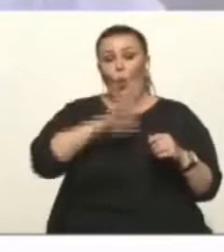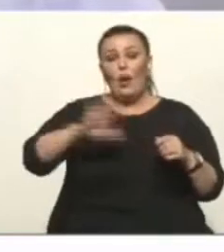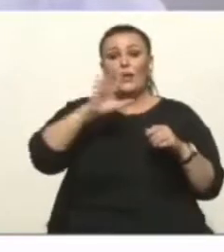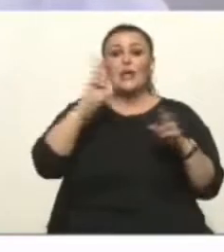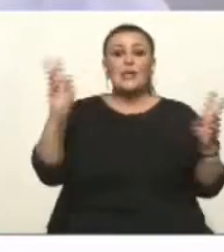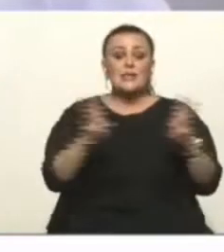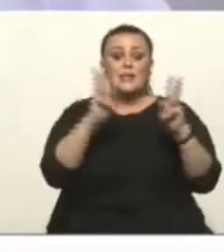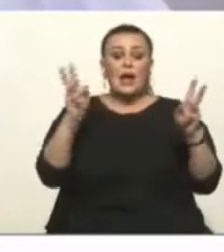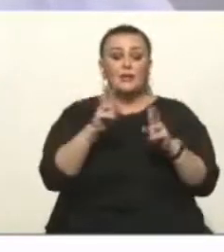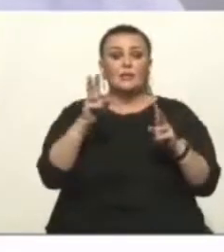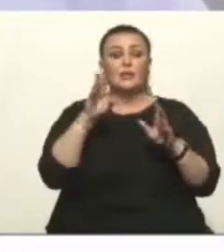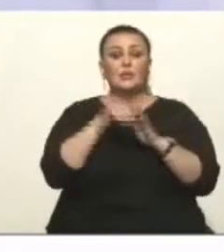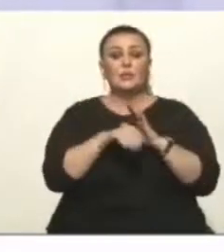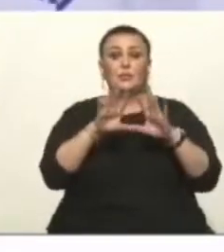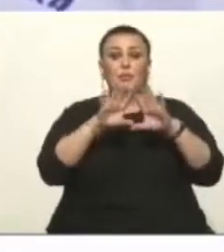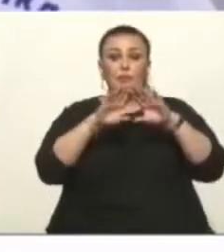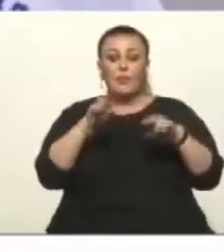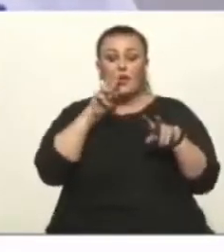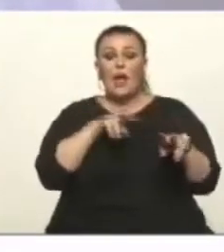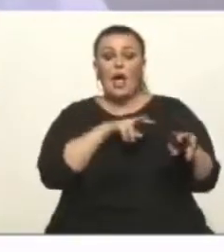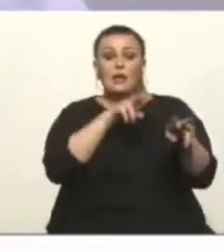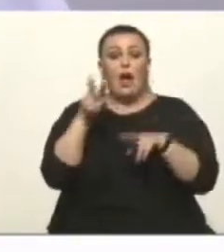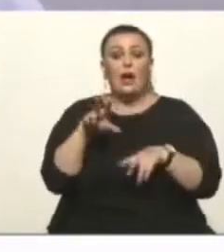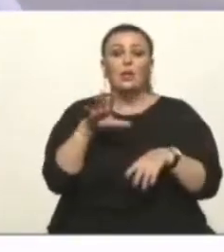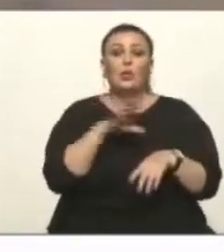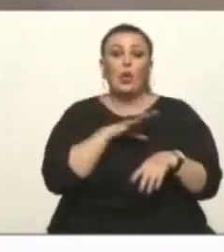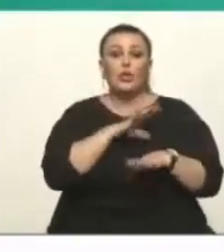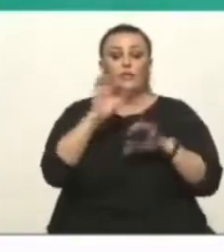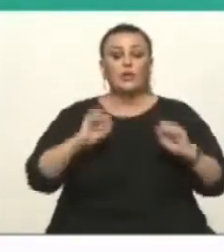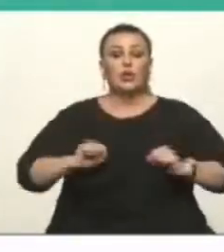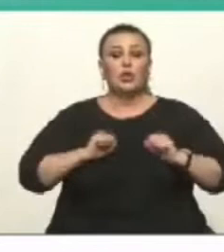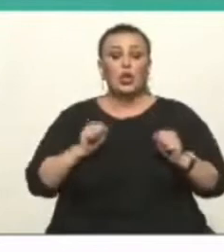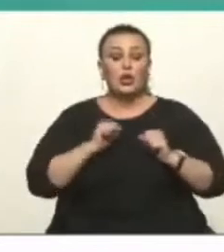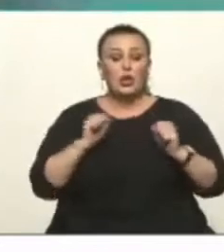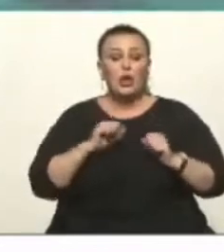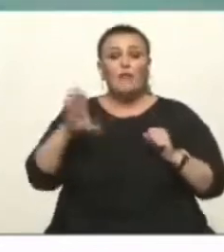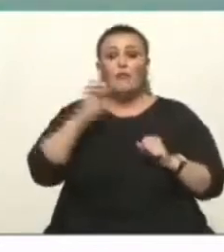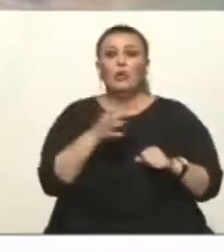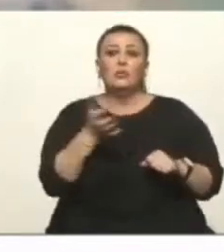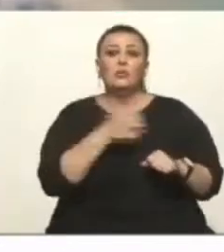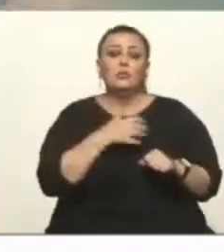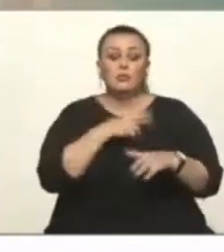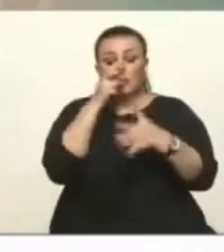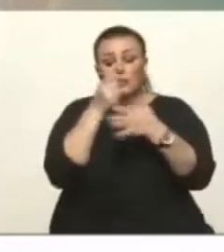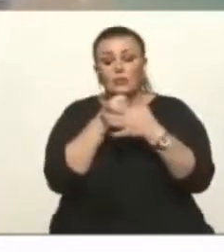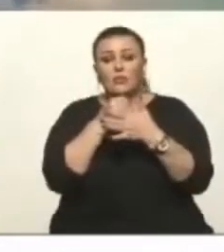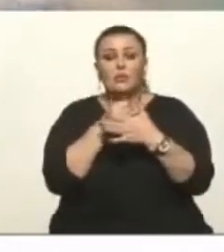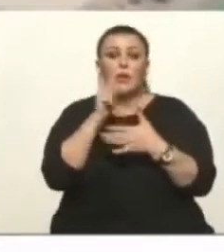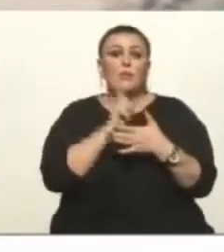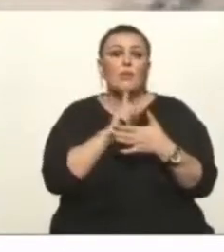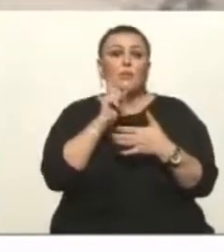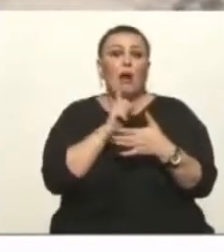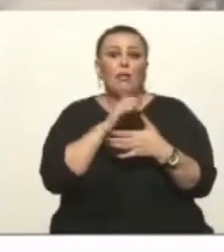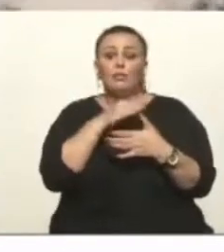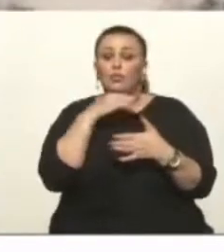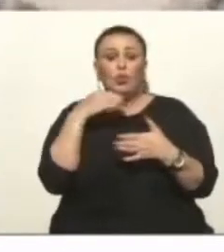yanğın söndürənləri yanğınları nəzarət altına almaq üçün çalışırlar. Ancaq buna nə qədər nail olurlar? Hələlik ki,